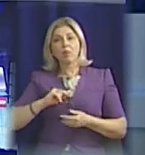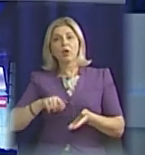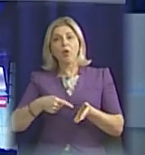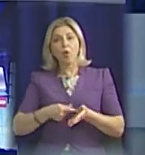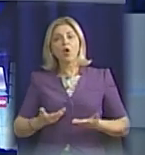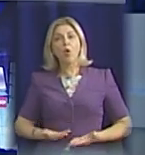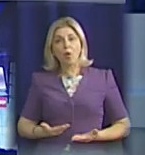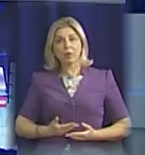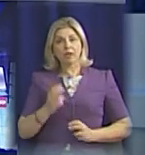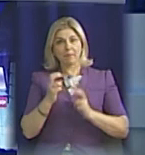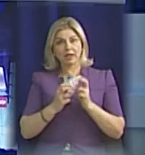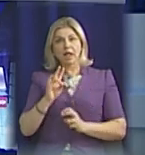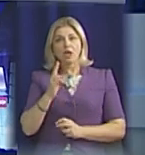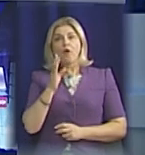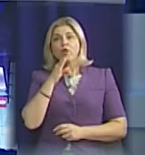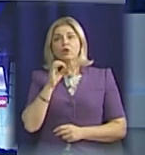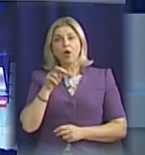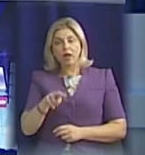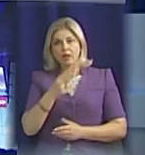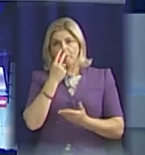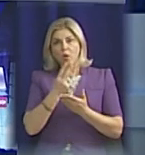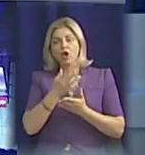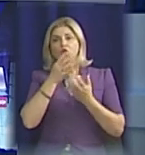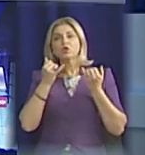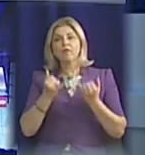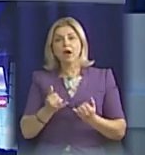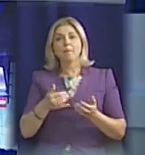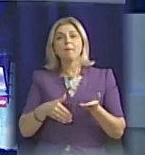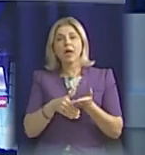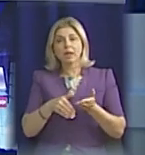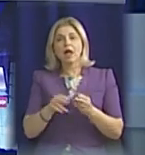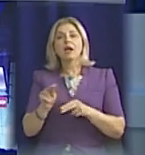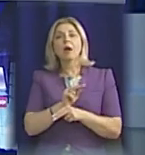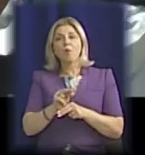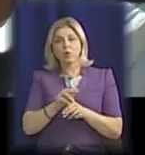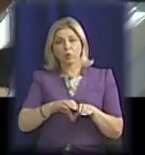підприємства «Миколаївводоканал» презентацію сучасного методу реконструкції трубопроводів.